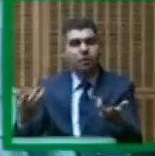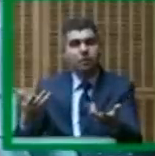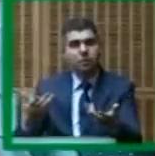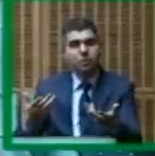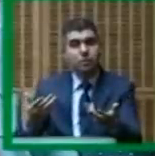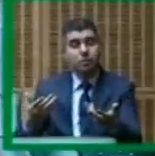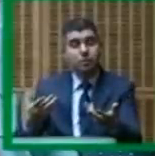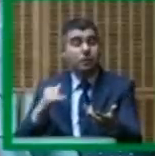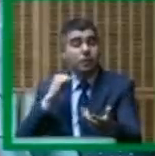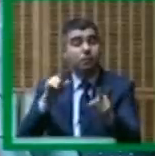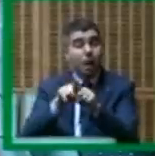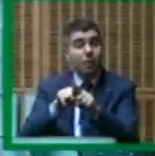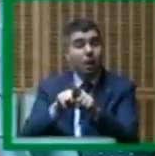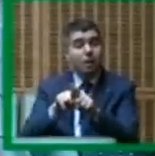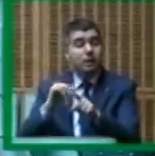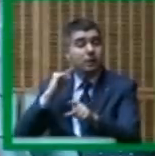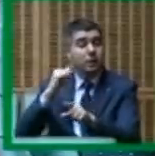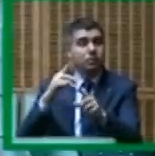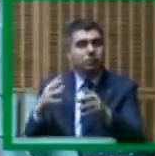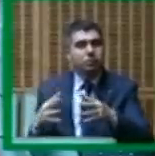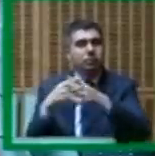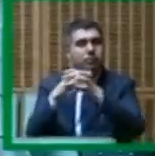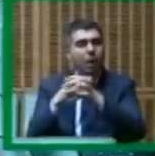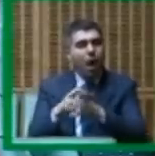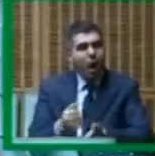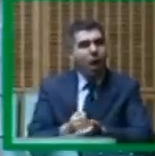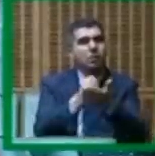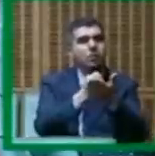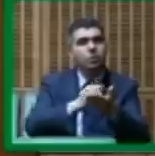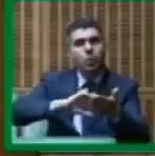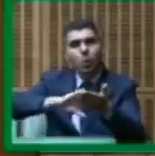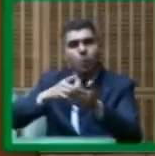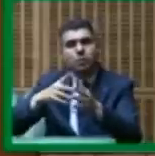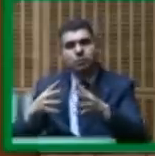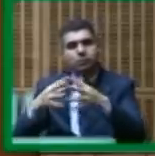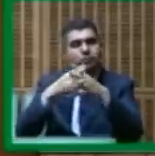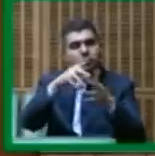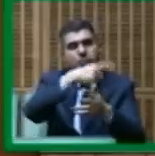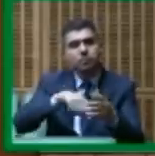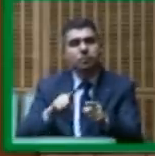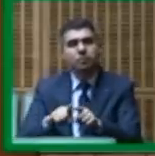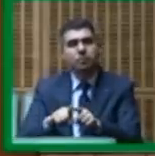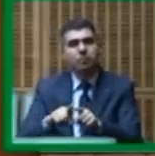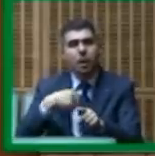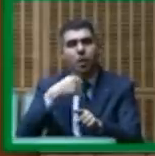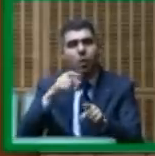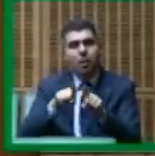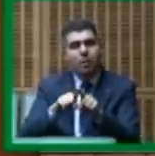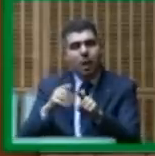خصنا نمشيو في اتجاه جميع ونتعاونوا. وانا هنا كنشد على يد كل واحد